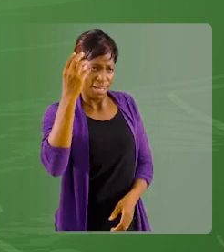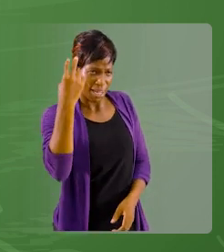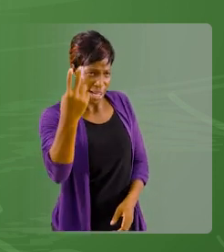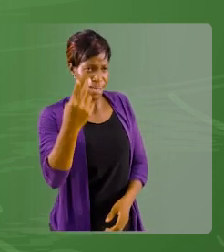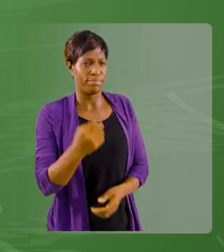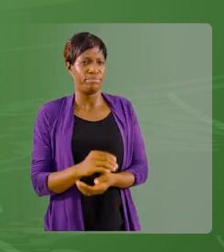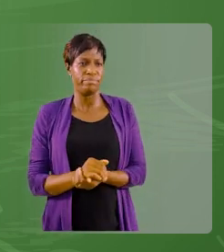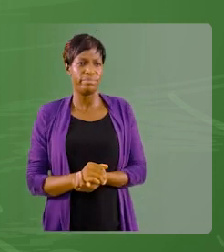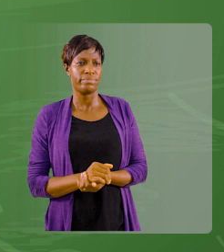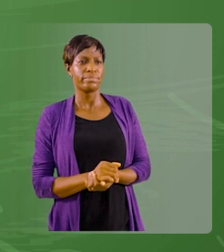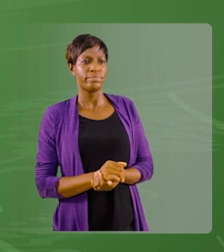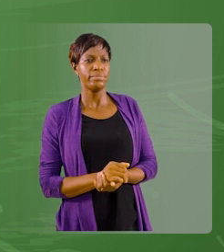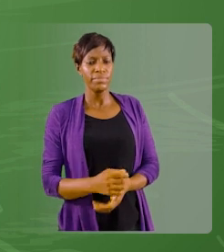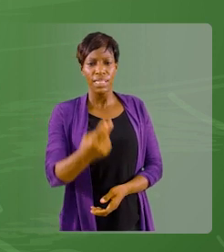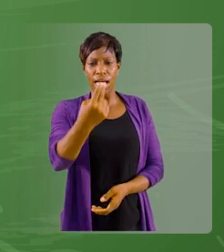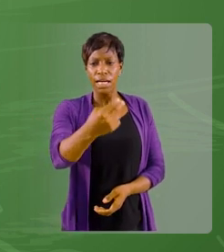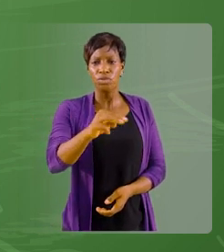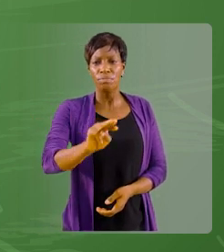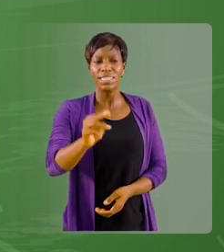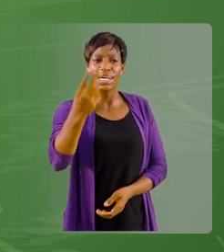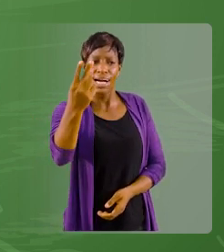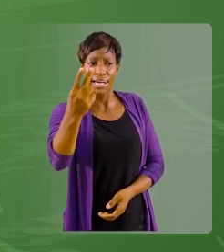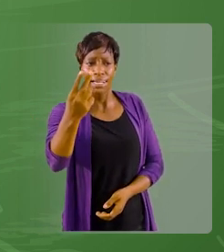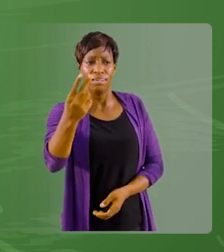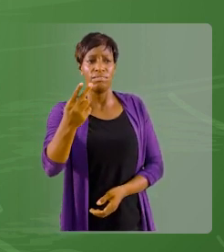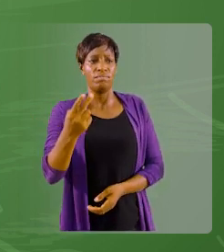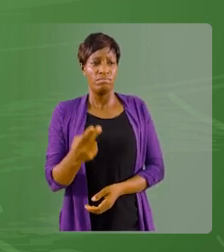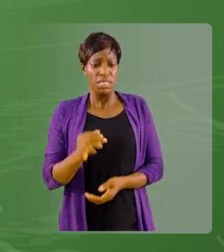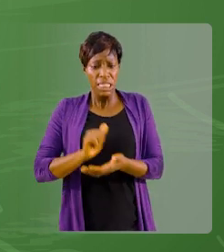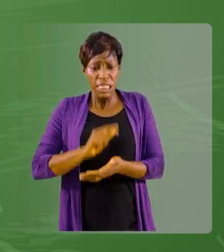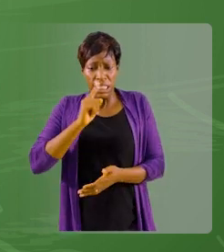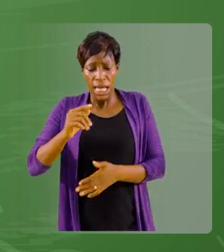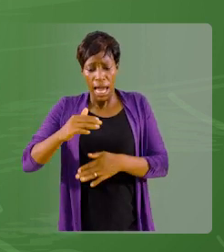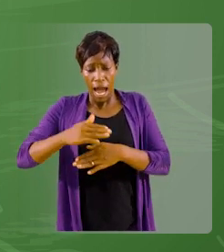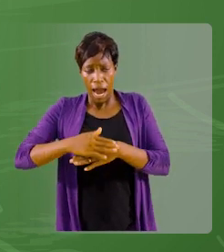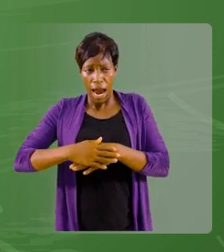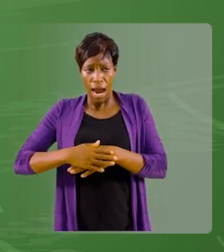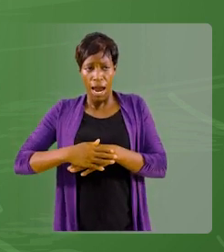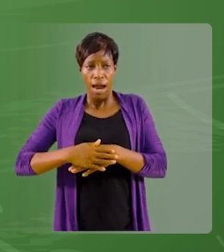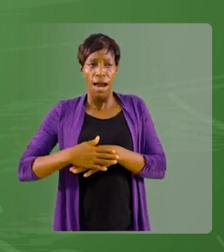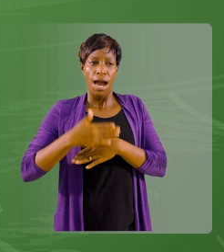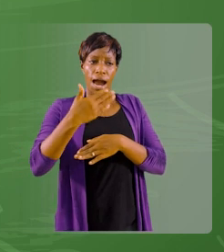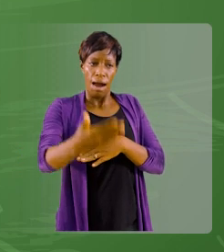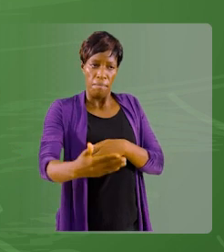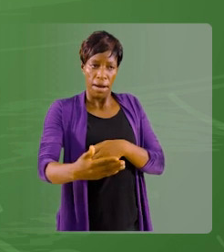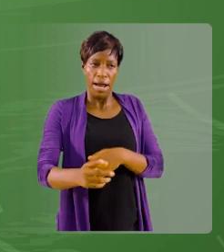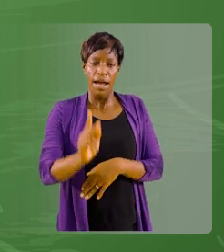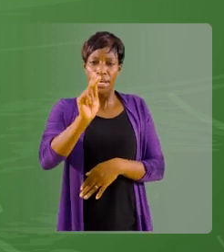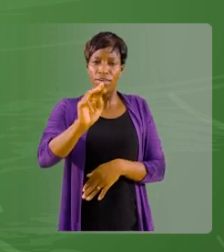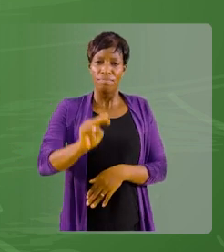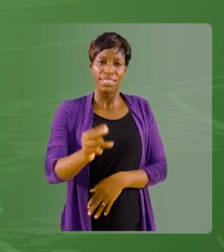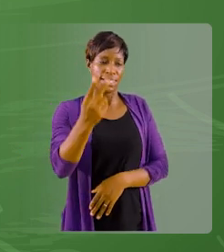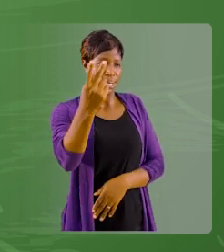L'hectomètre carré, comme vous le voyez, est après le kilomètre